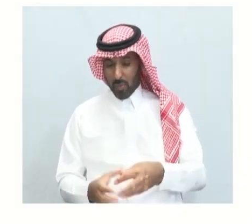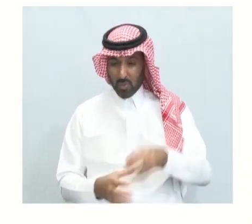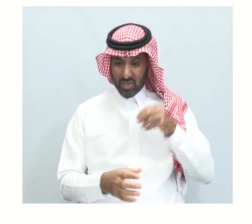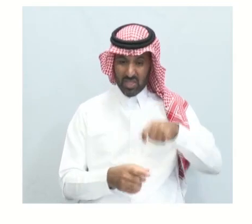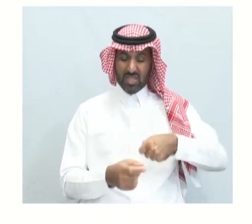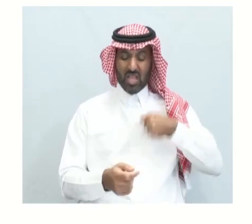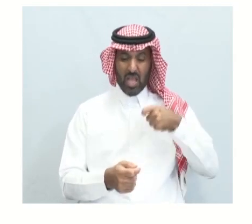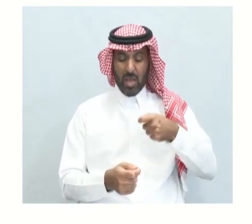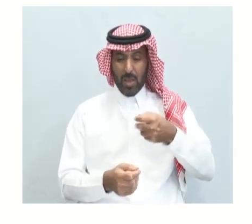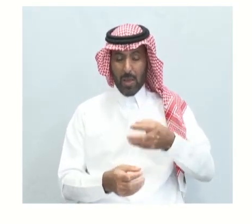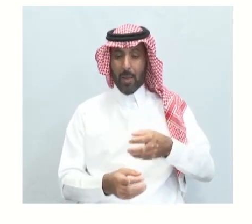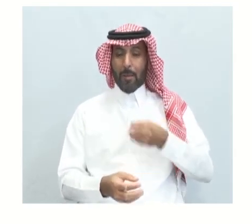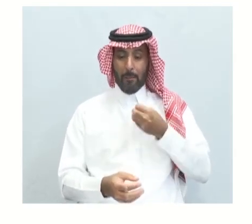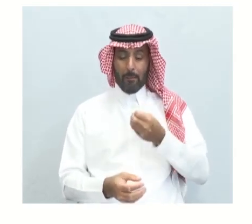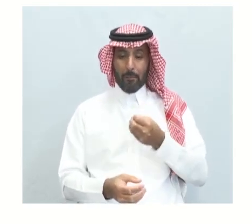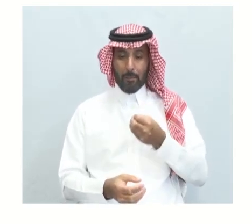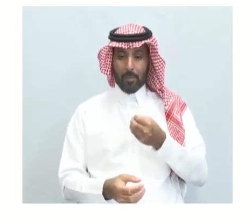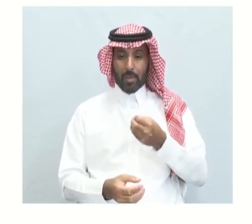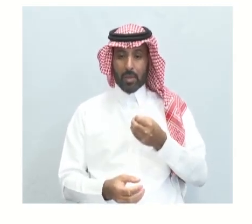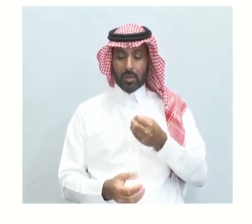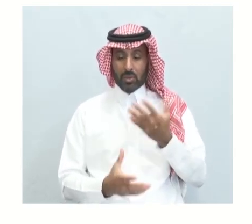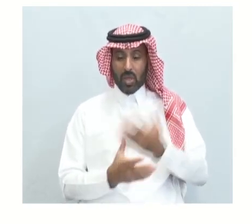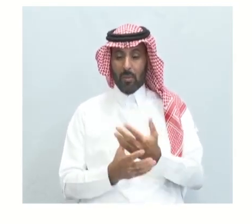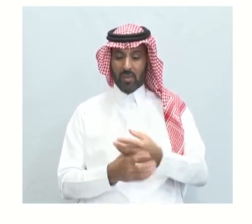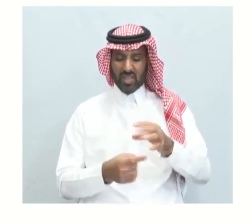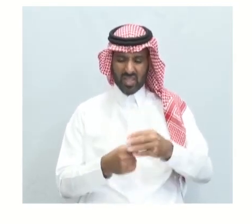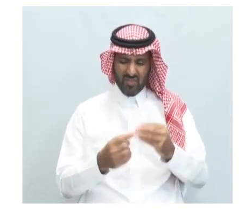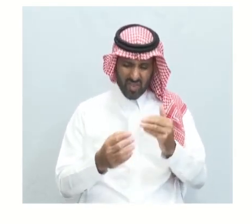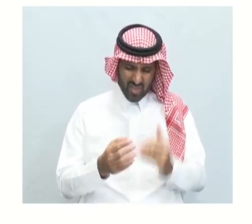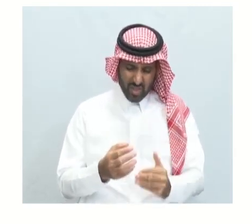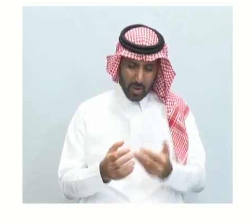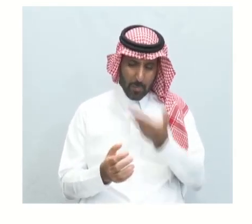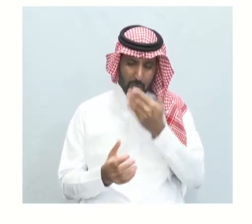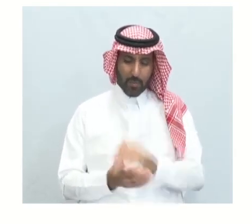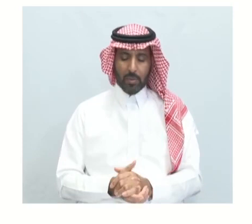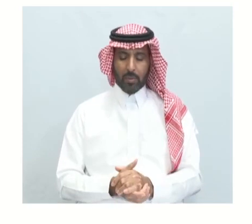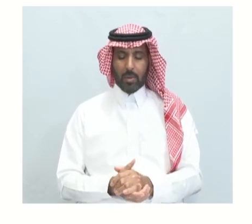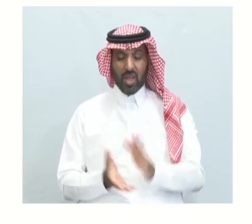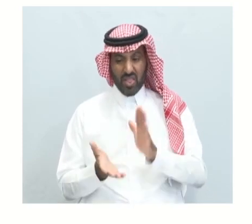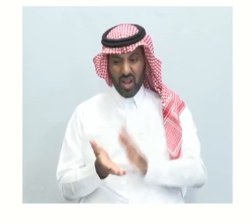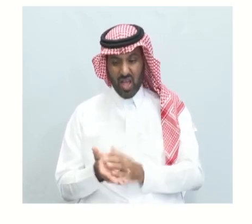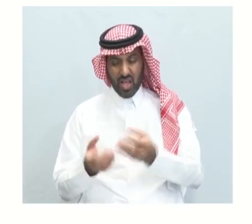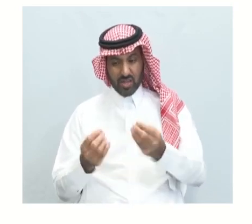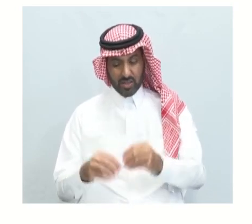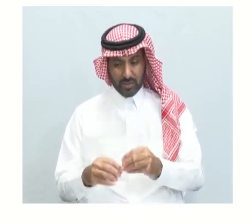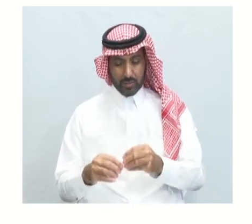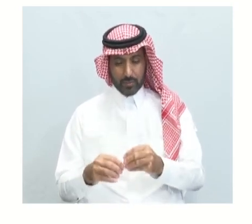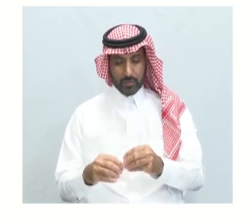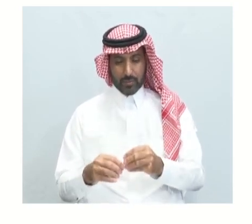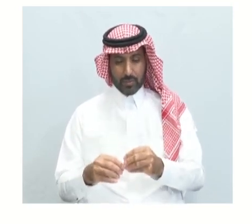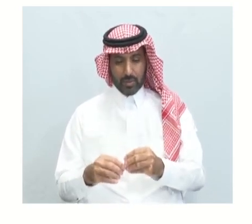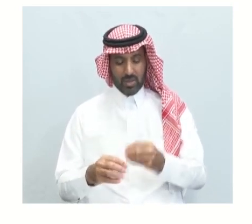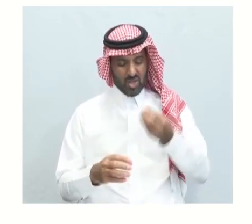موارد المياه مما يؤدي الى انخفاض مستواها ومن اكثر الاخطار التي تهدد المياه الجوفيه